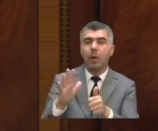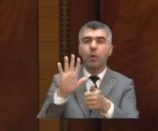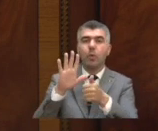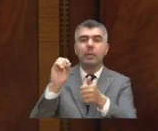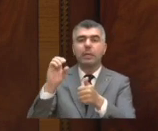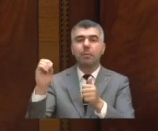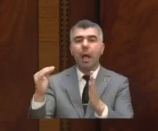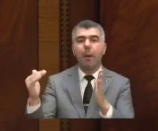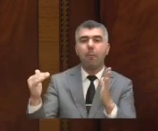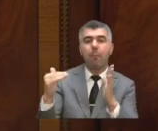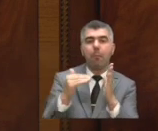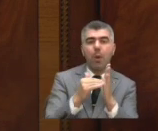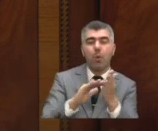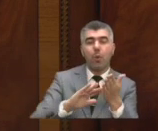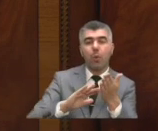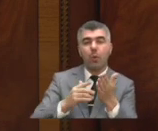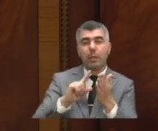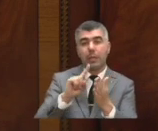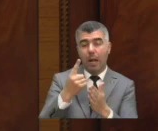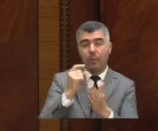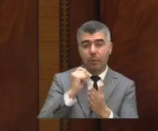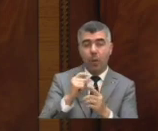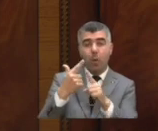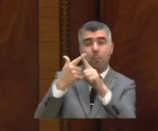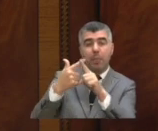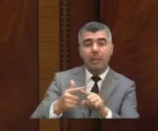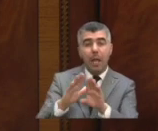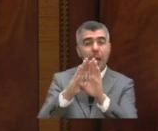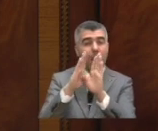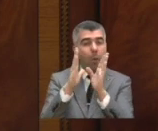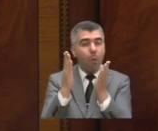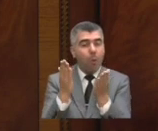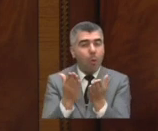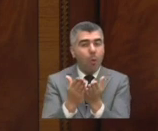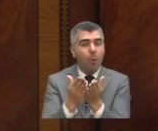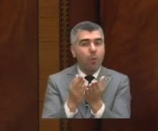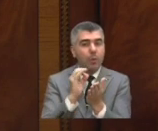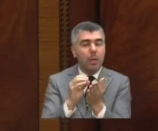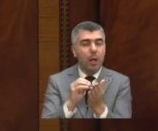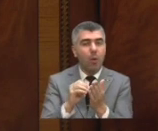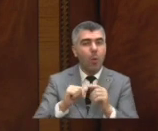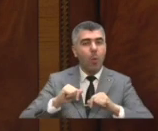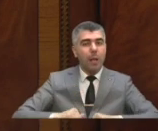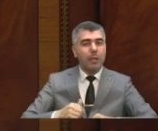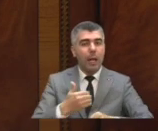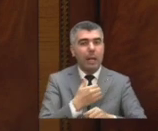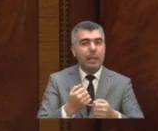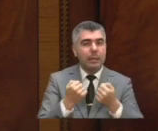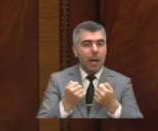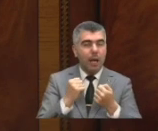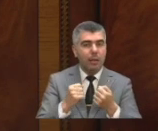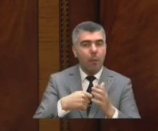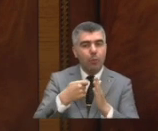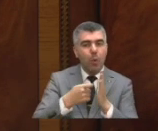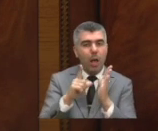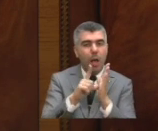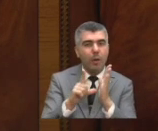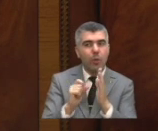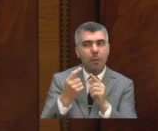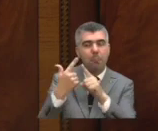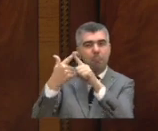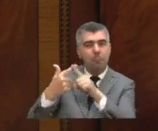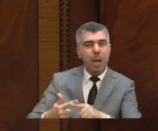لتبلغ الميزانيه الاجماليه المخصصه لهذا القطاع القطاع في اطار مشروع قانون الماليه لسنه